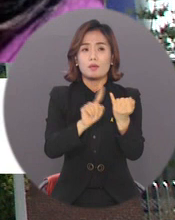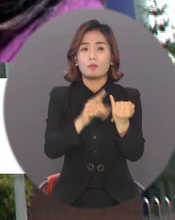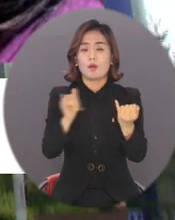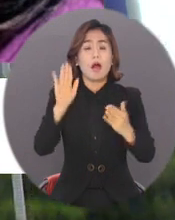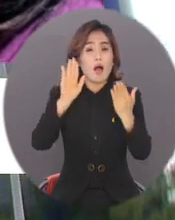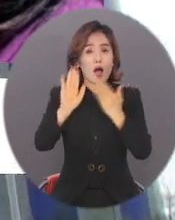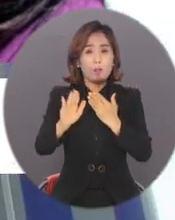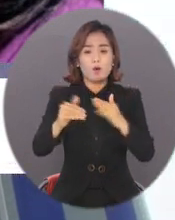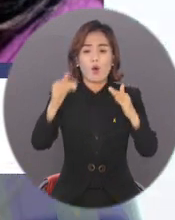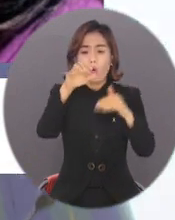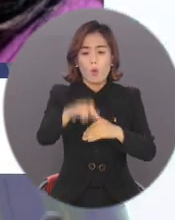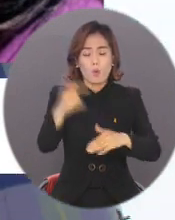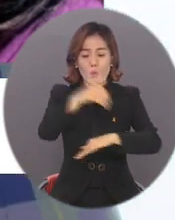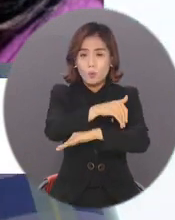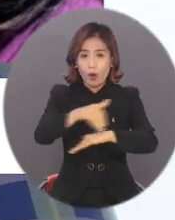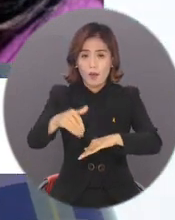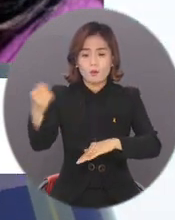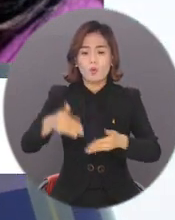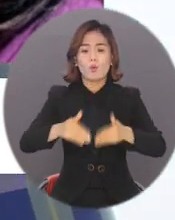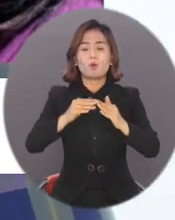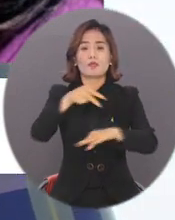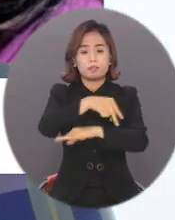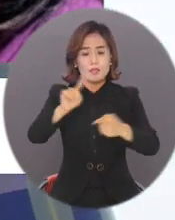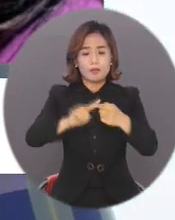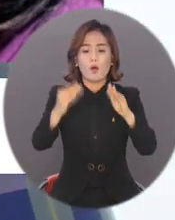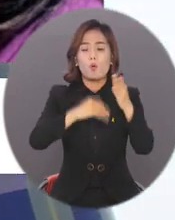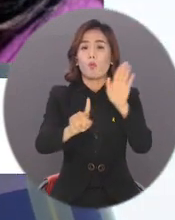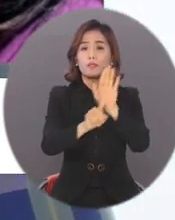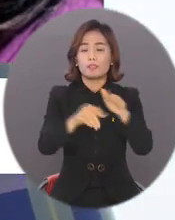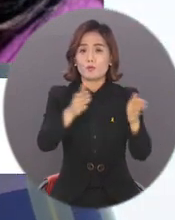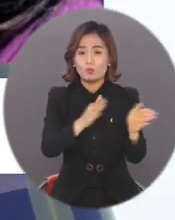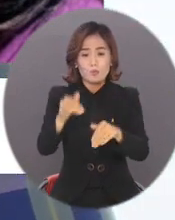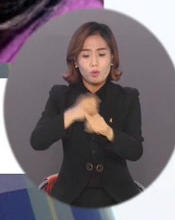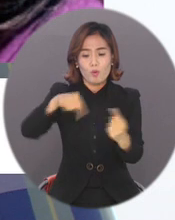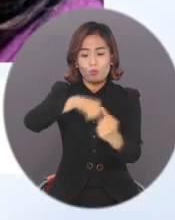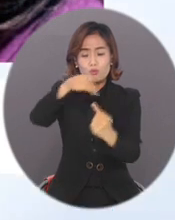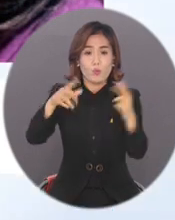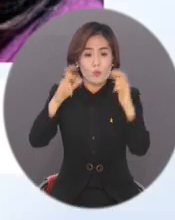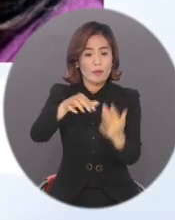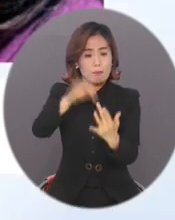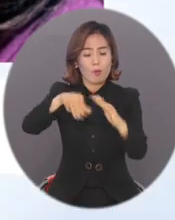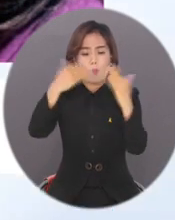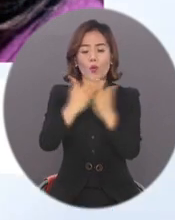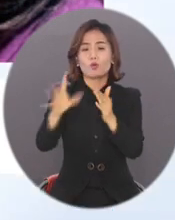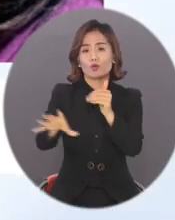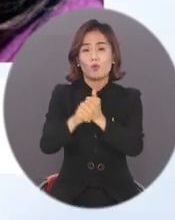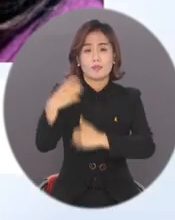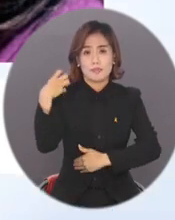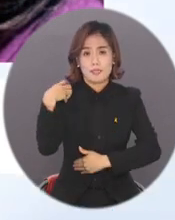감독은 앞으로 공간 구성 계획과 건축 설계 공모지침 마련, 운영 주체 선정 등의 업무를 총괄하게